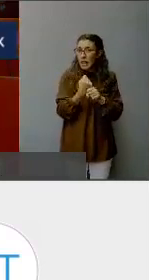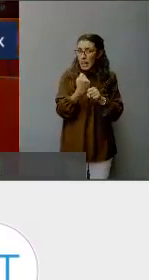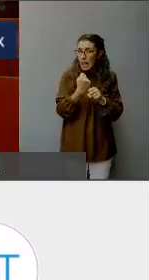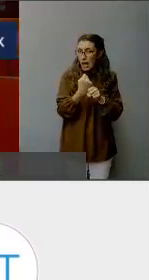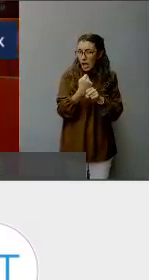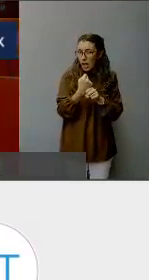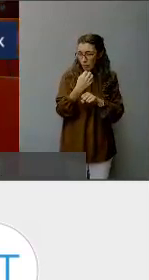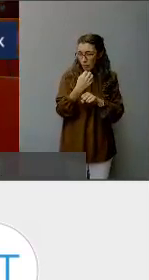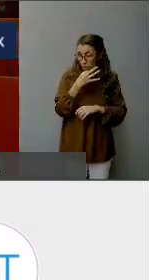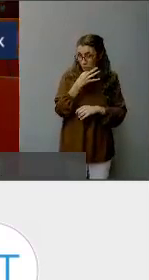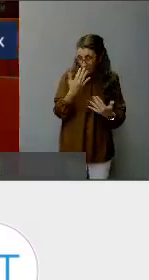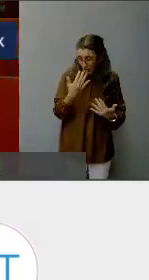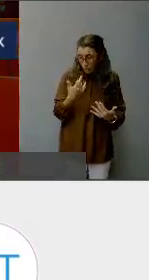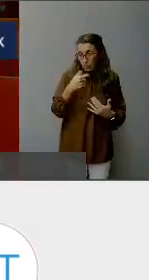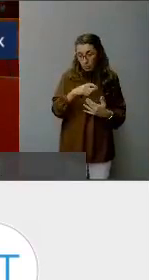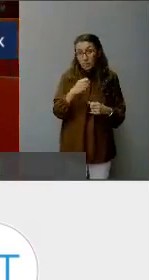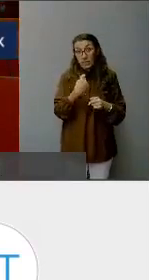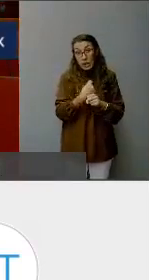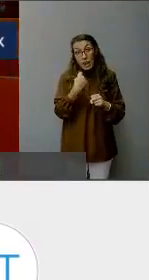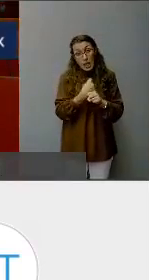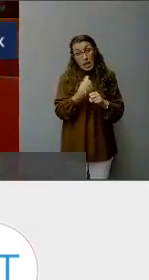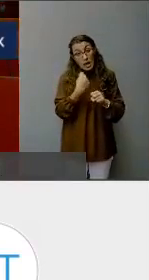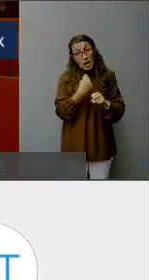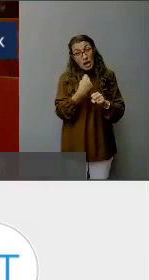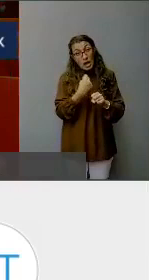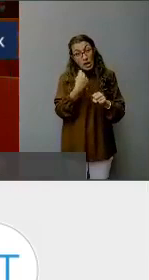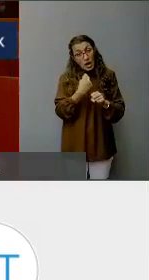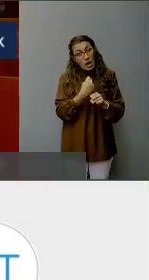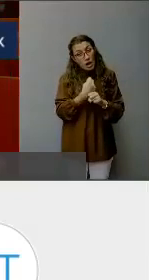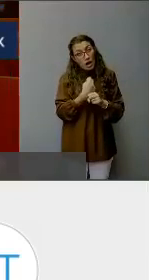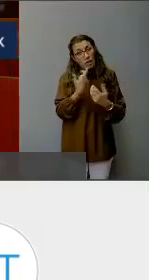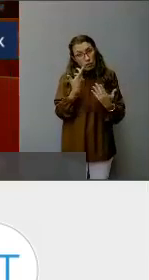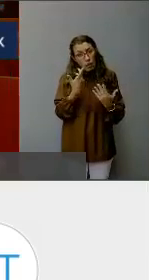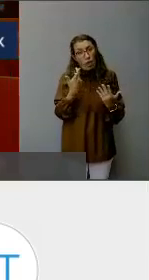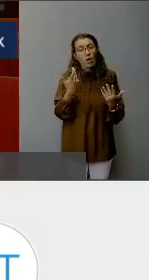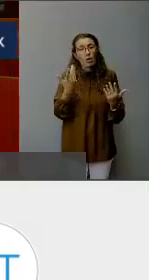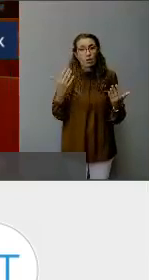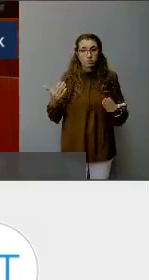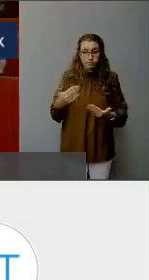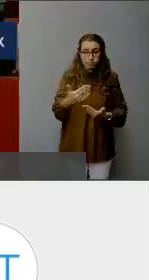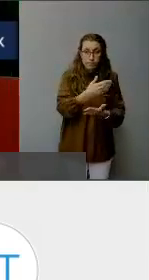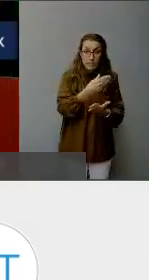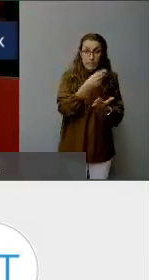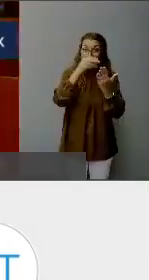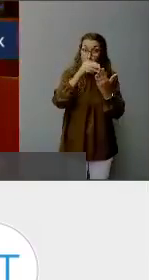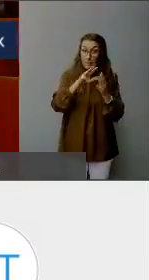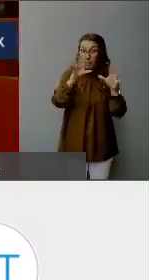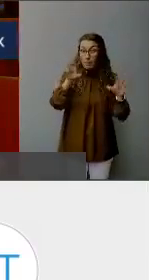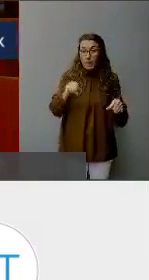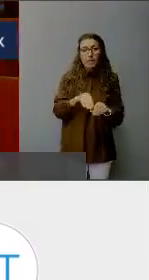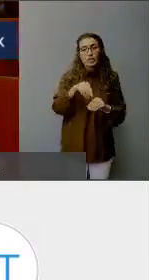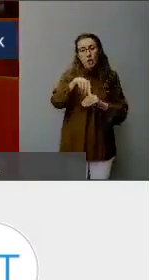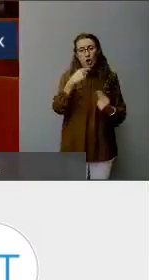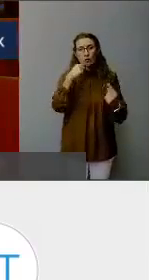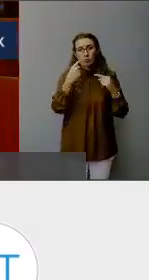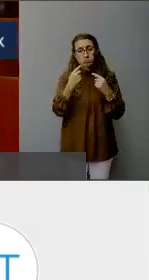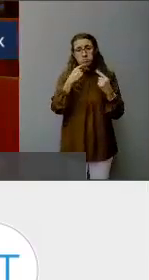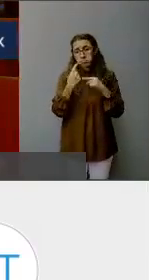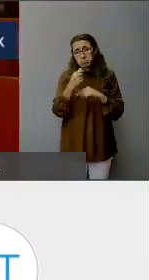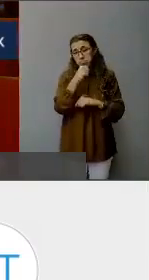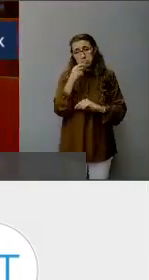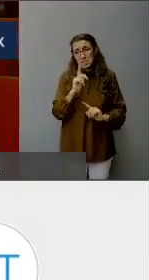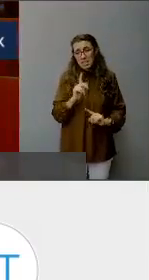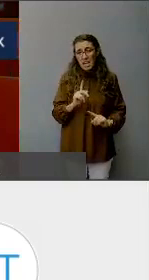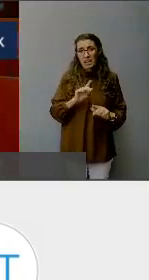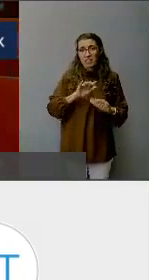ringraziamo chi ha fatto questo lavoro e andremo a discuterlo insieme oggi e senza bisogno di tante altre